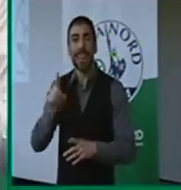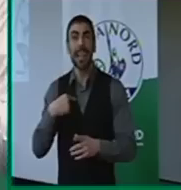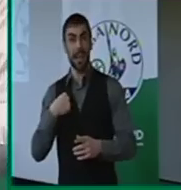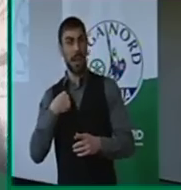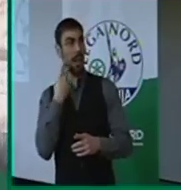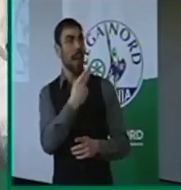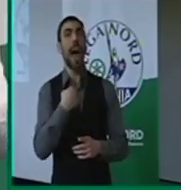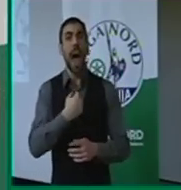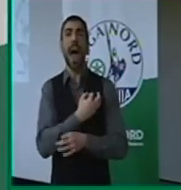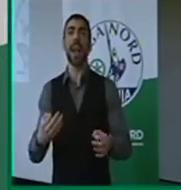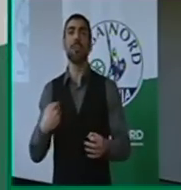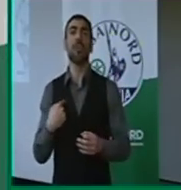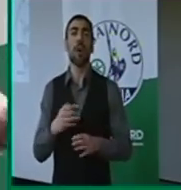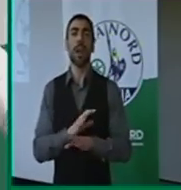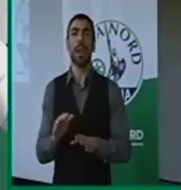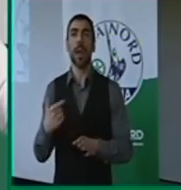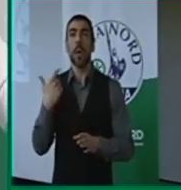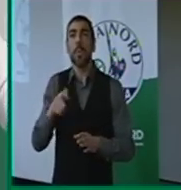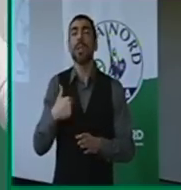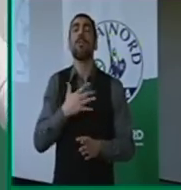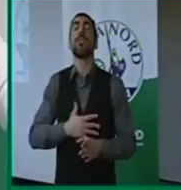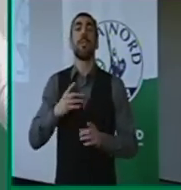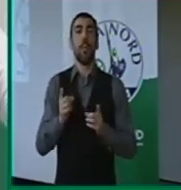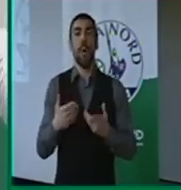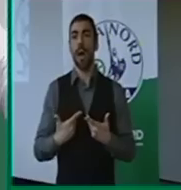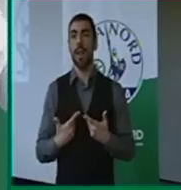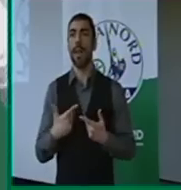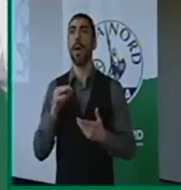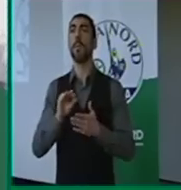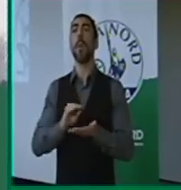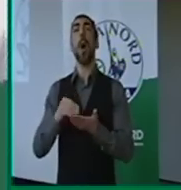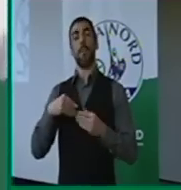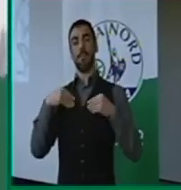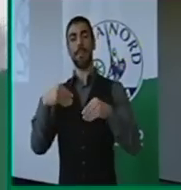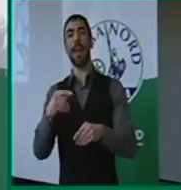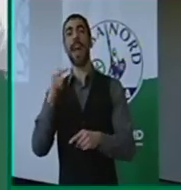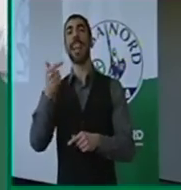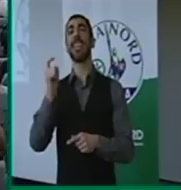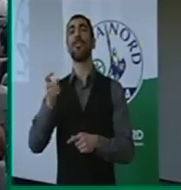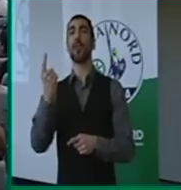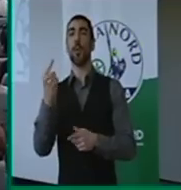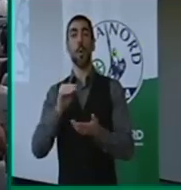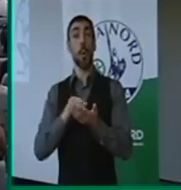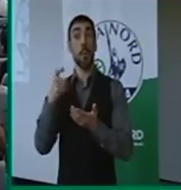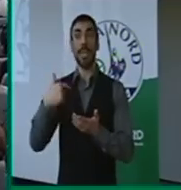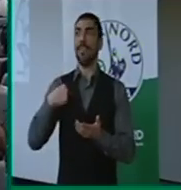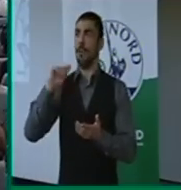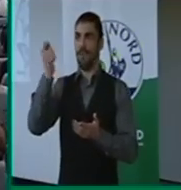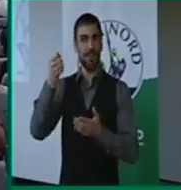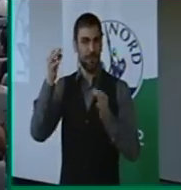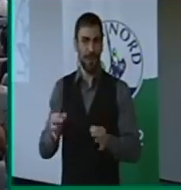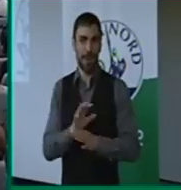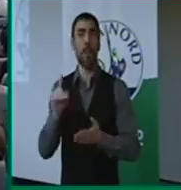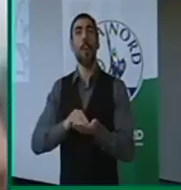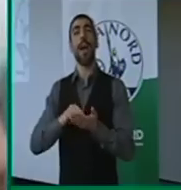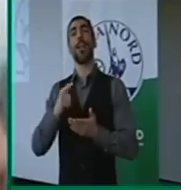ragione abbiamo ragione la più grande soddisfazione sarà appunto Andare al Tg1 siccome quando vinceremo perché abbiamo ragione al